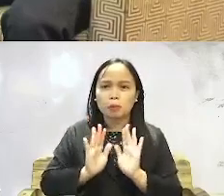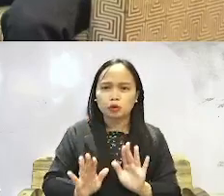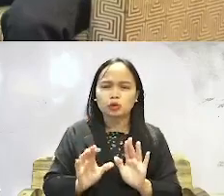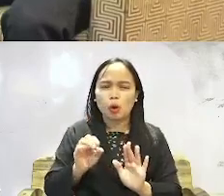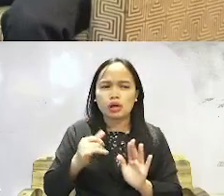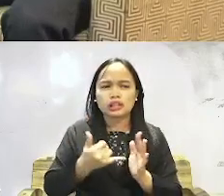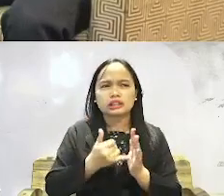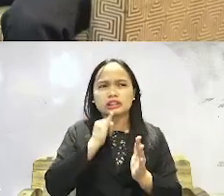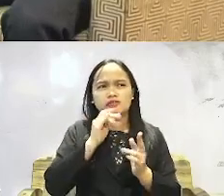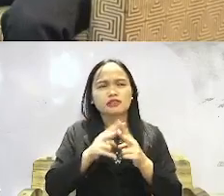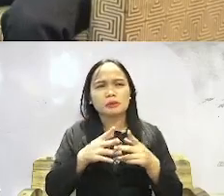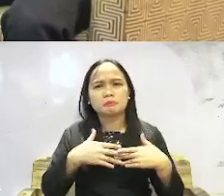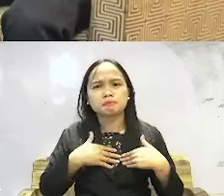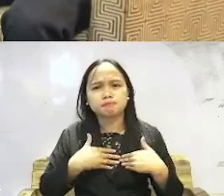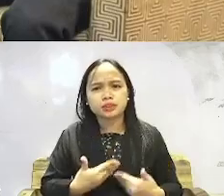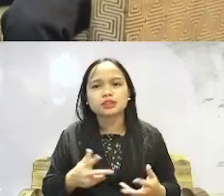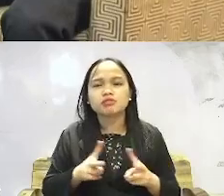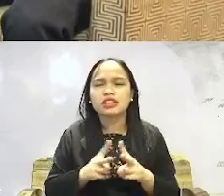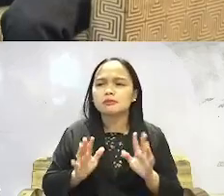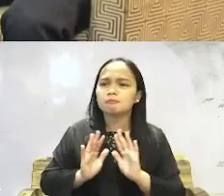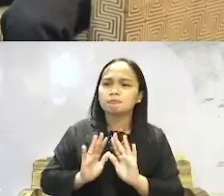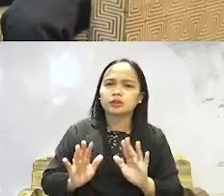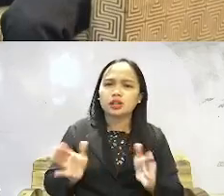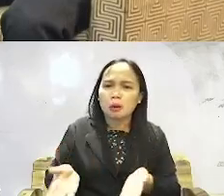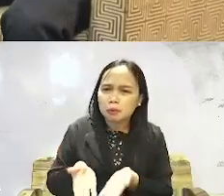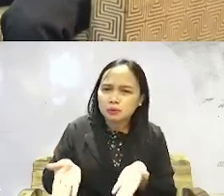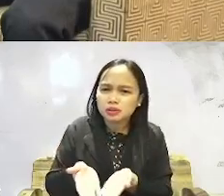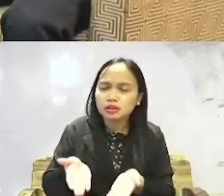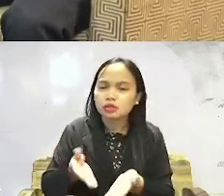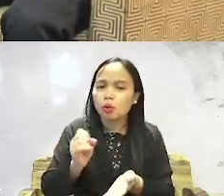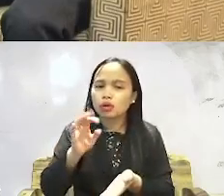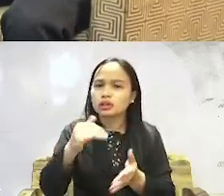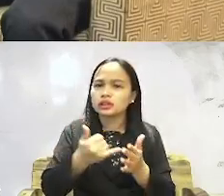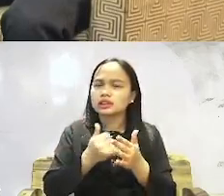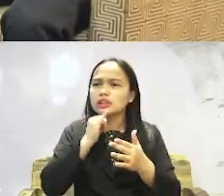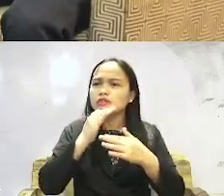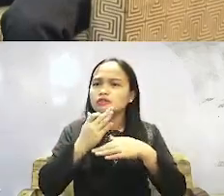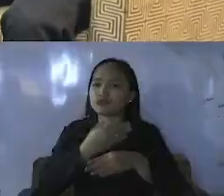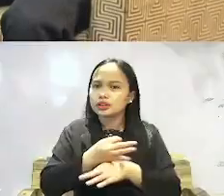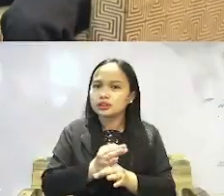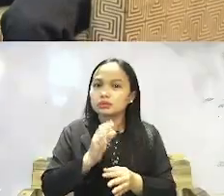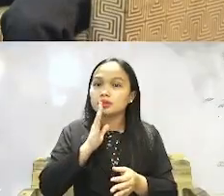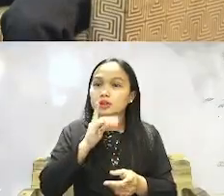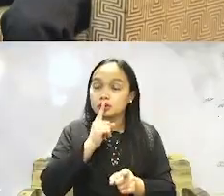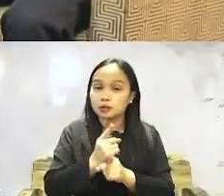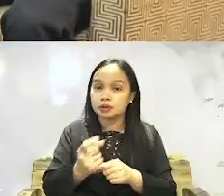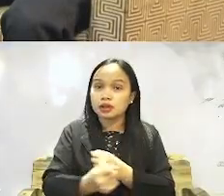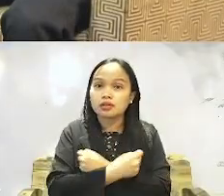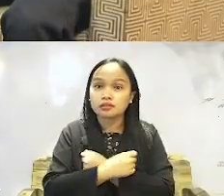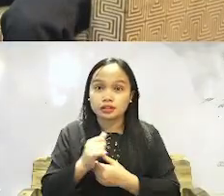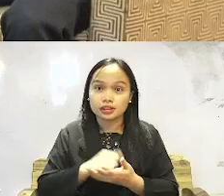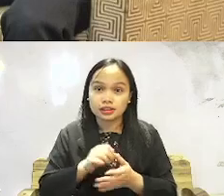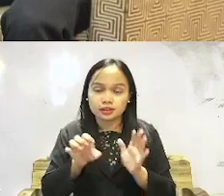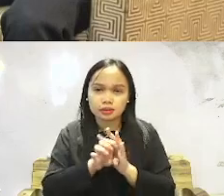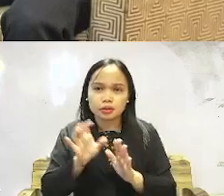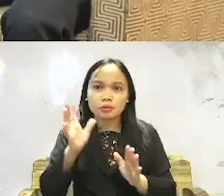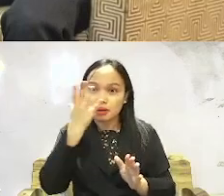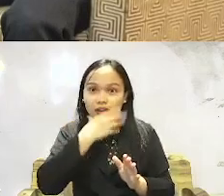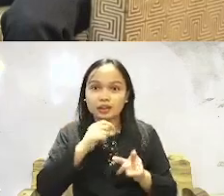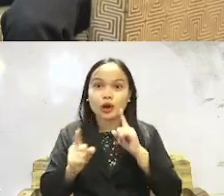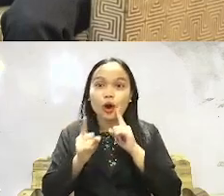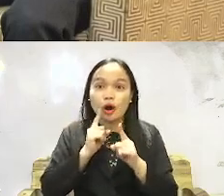founded, it is really established actually, let's just say it is established by the true love. Ito kasi yan eh. Ang ganda nung kinanta nyo